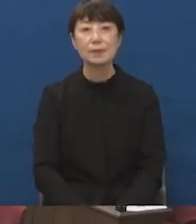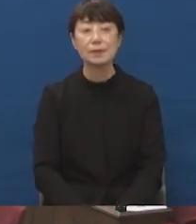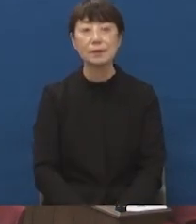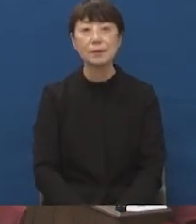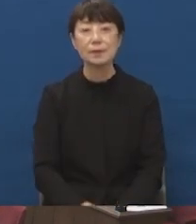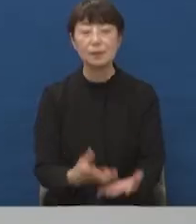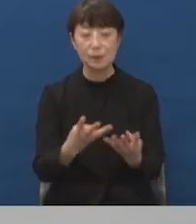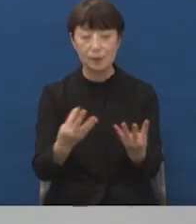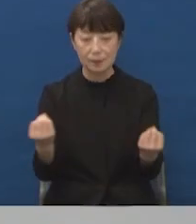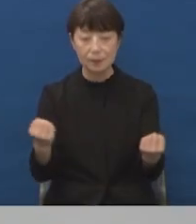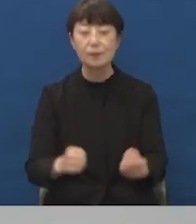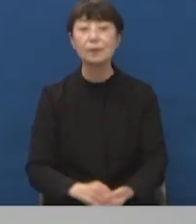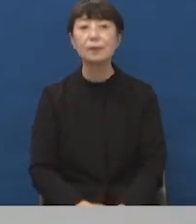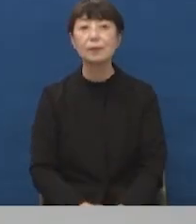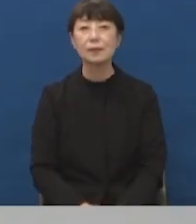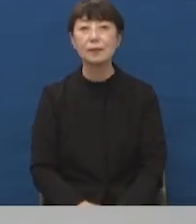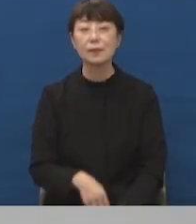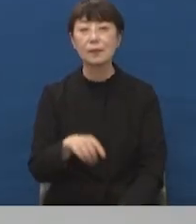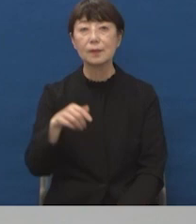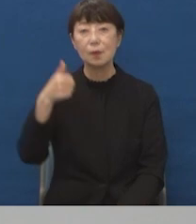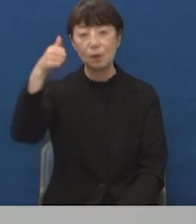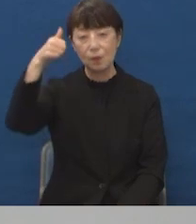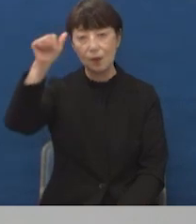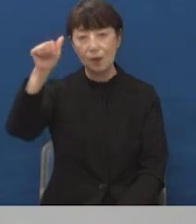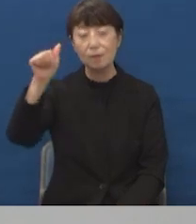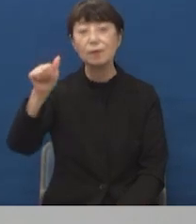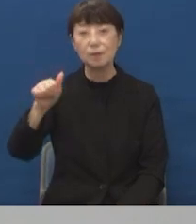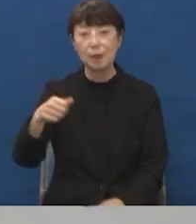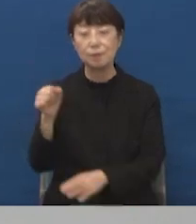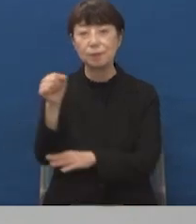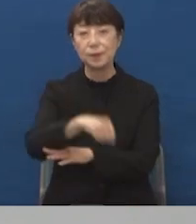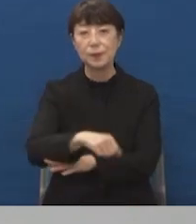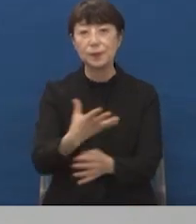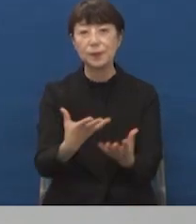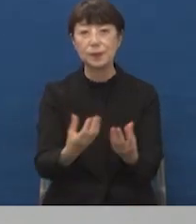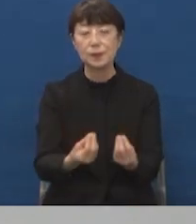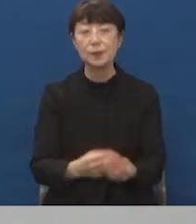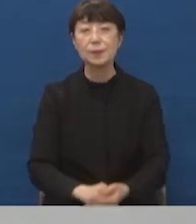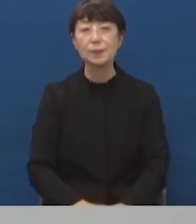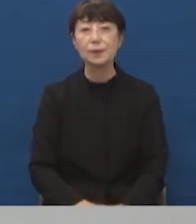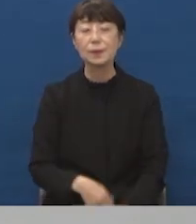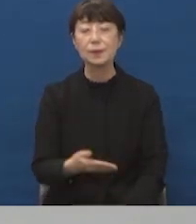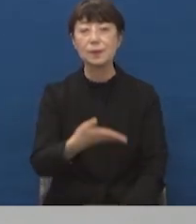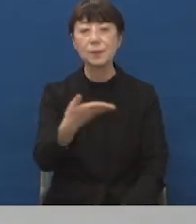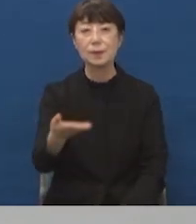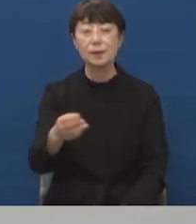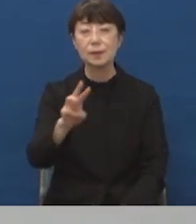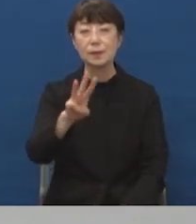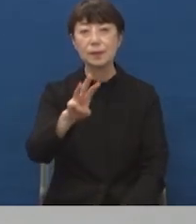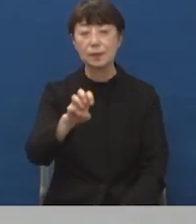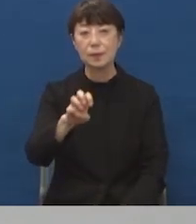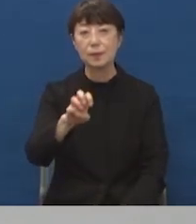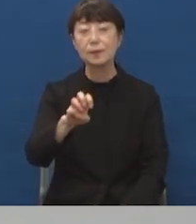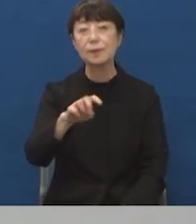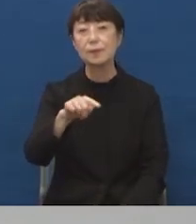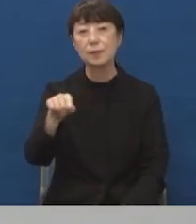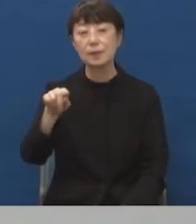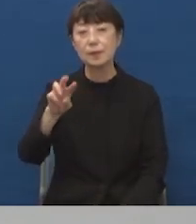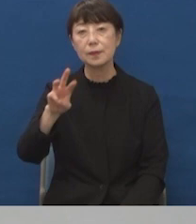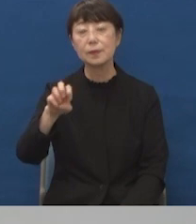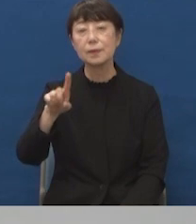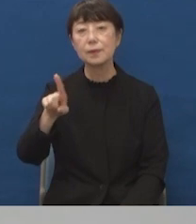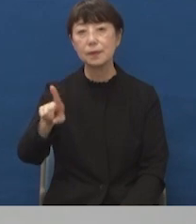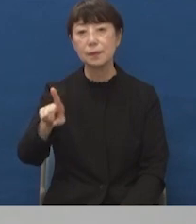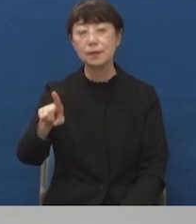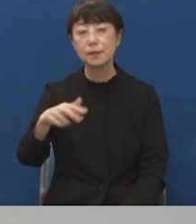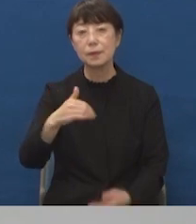多数であります。よって本案は原案の通り可決されました。日程第30および日程第31、市